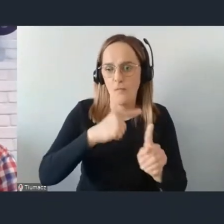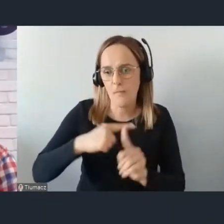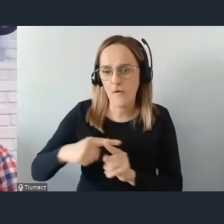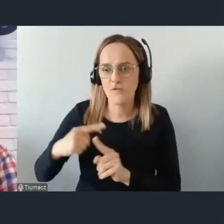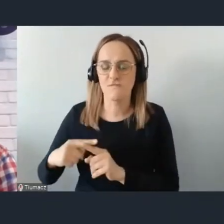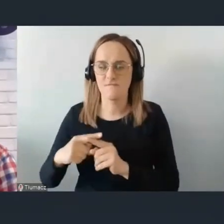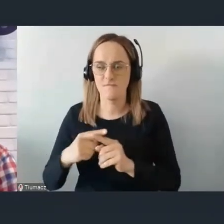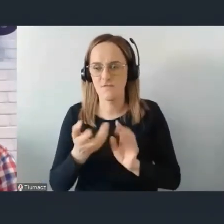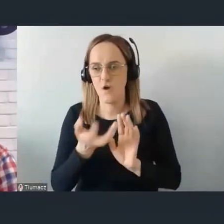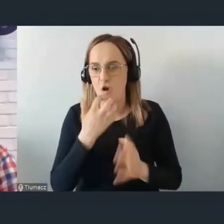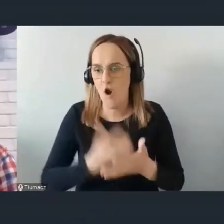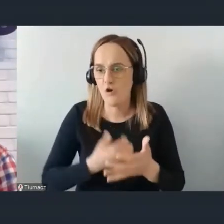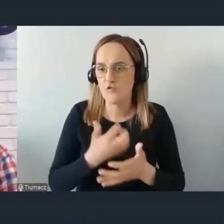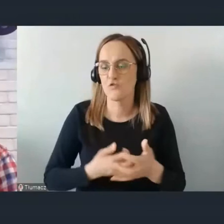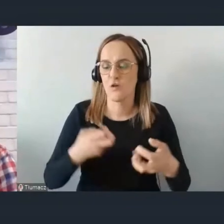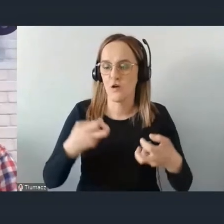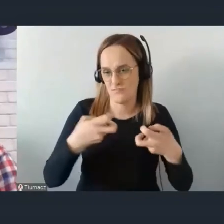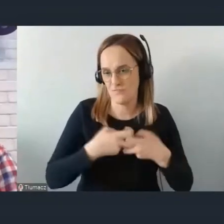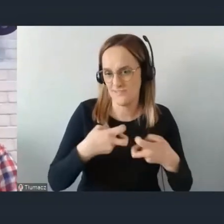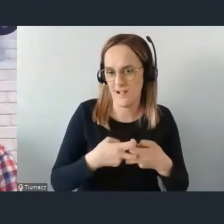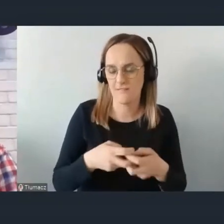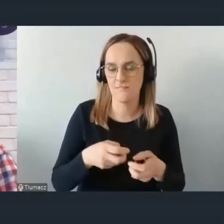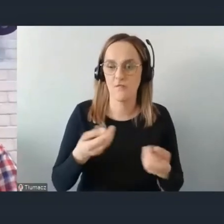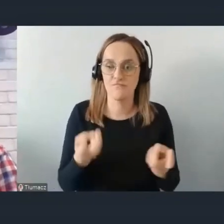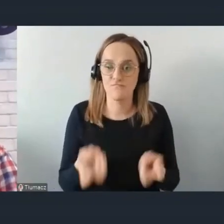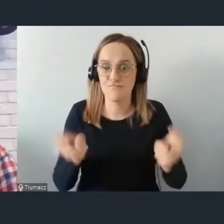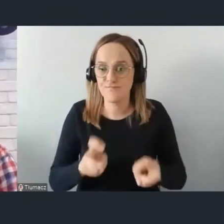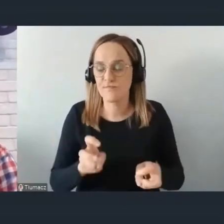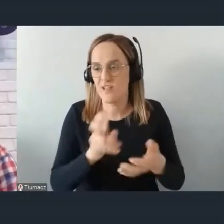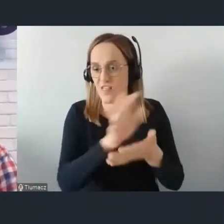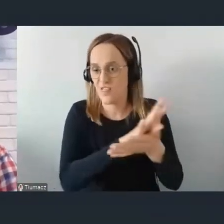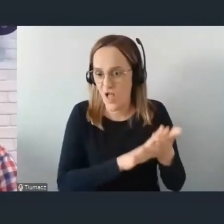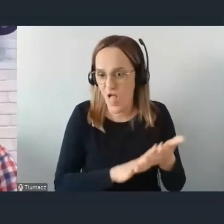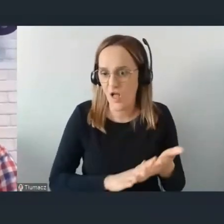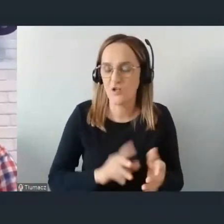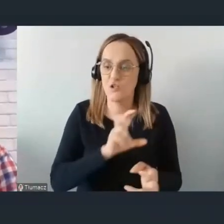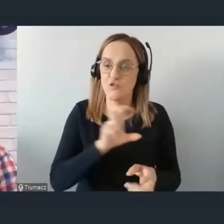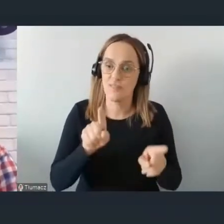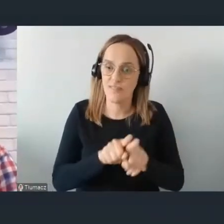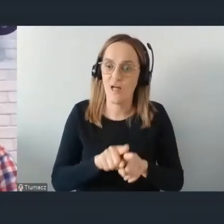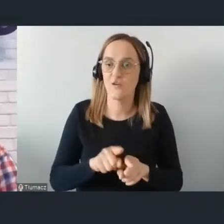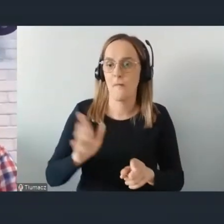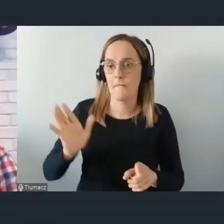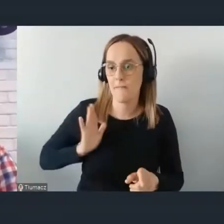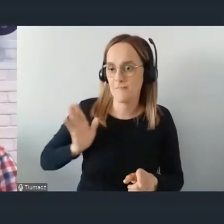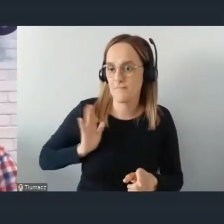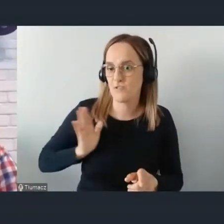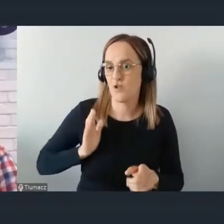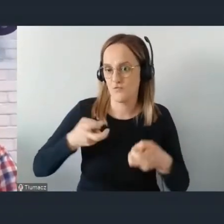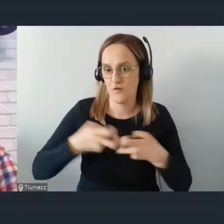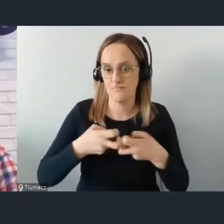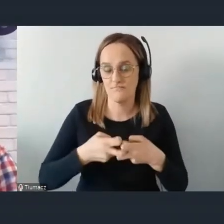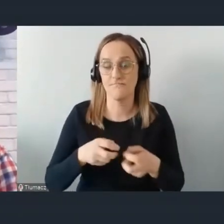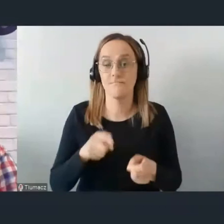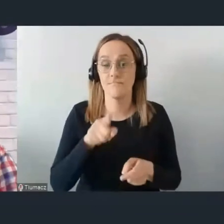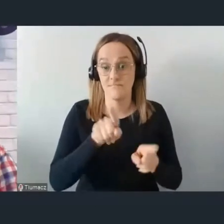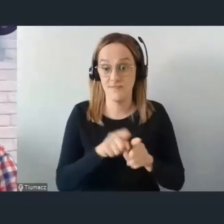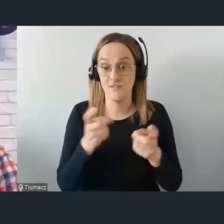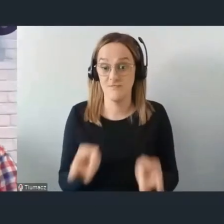jak współtworzenie treści czy cyberbezpieczeństwo. Robert jest również współzałożycielem